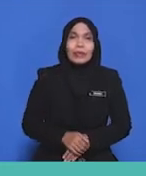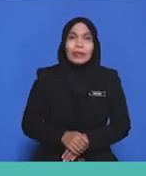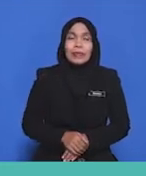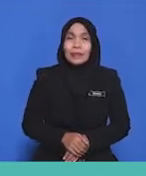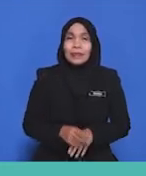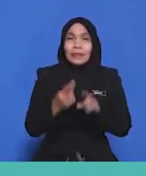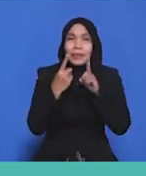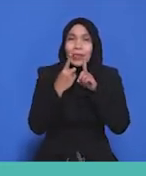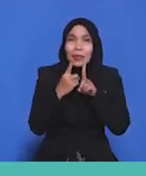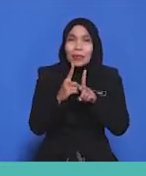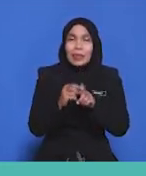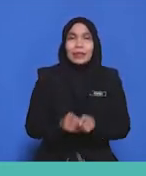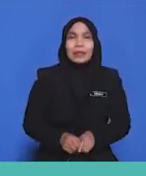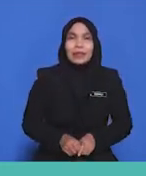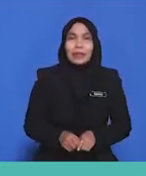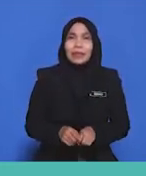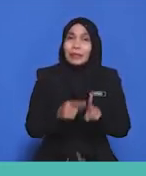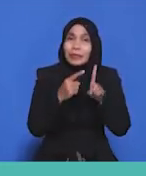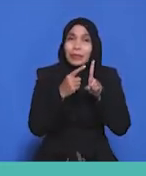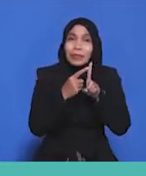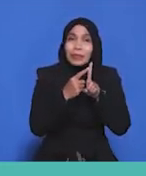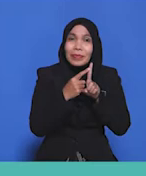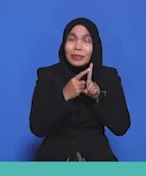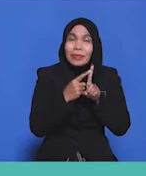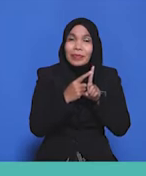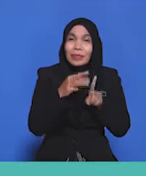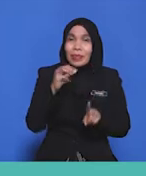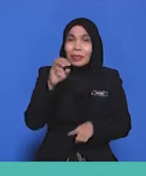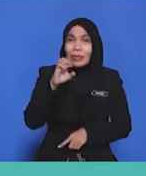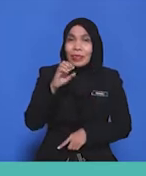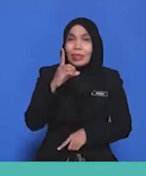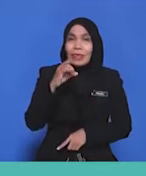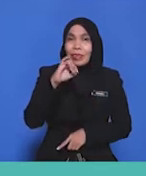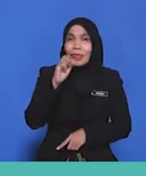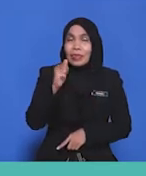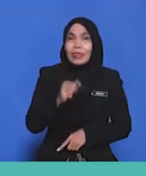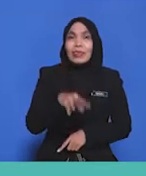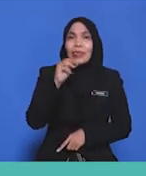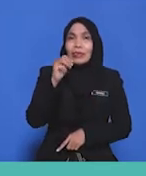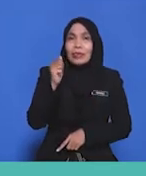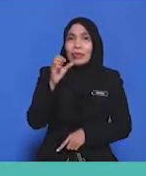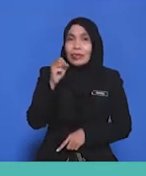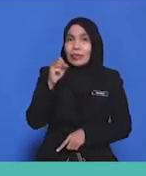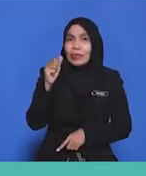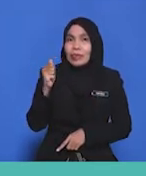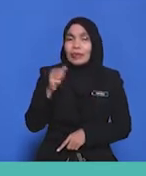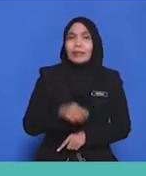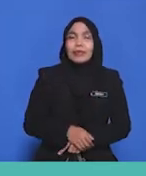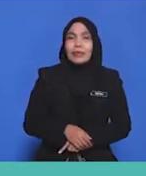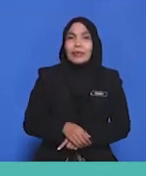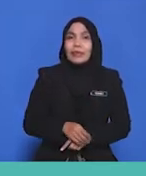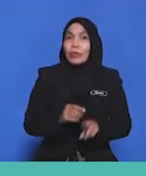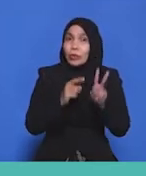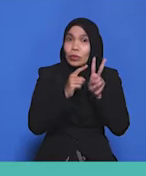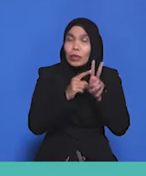Jawapannya, yang pertama, media masa. Yang kedua,